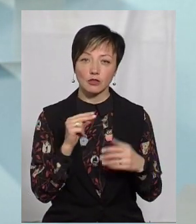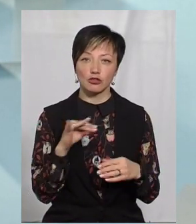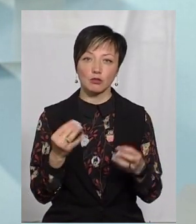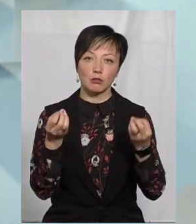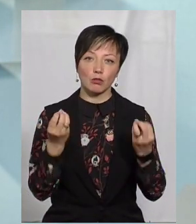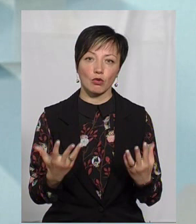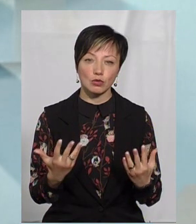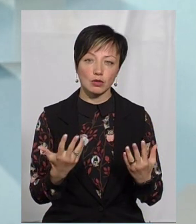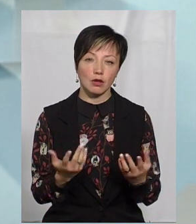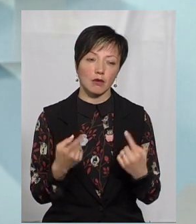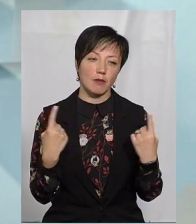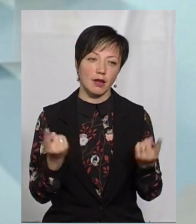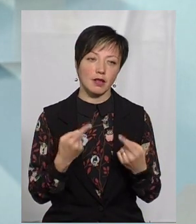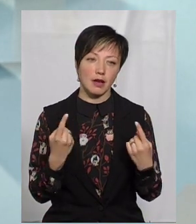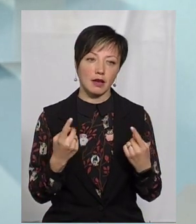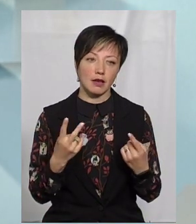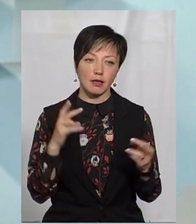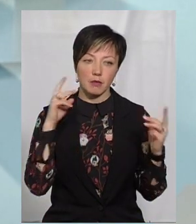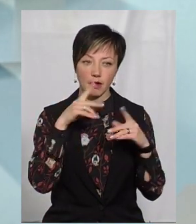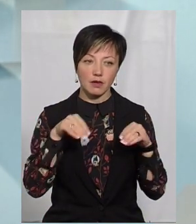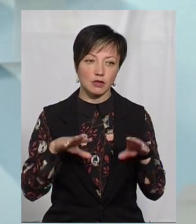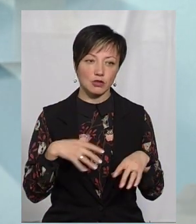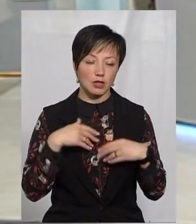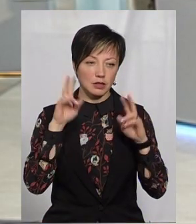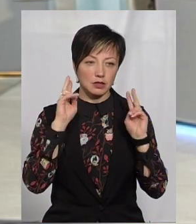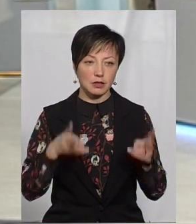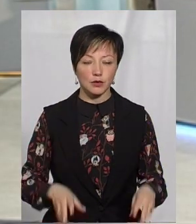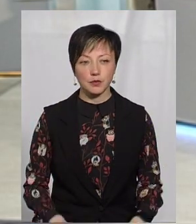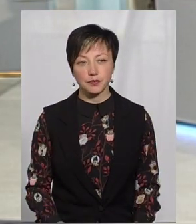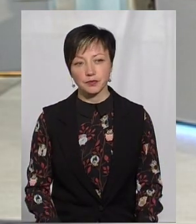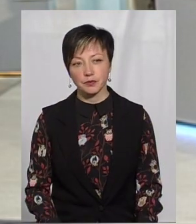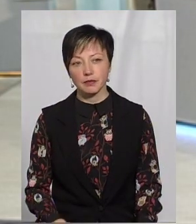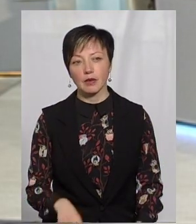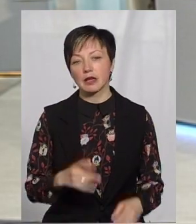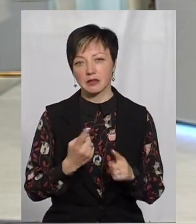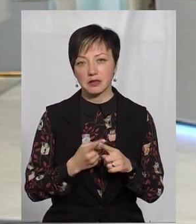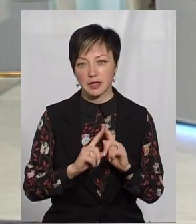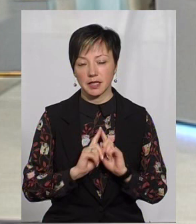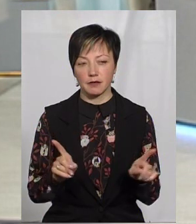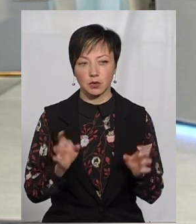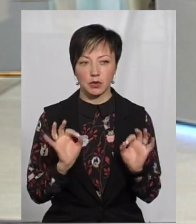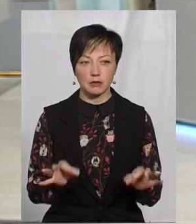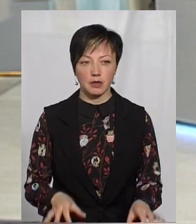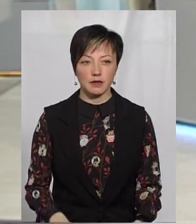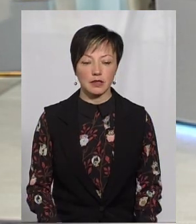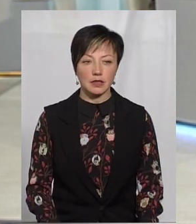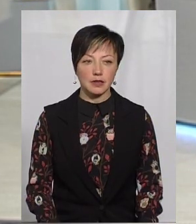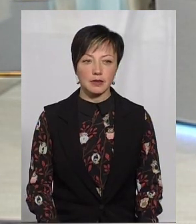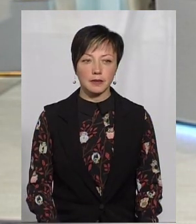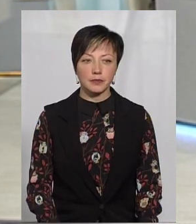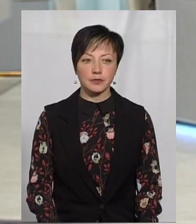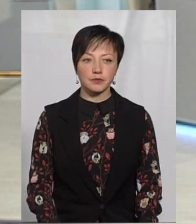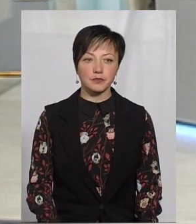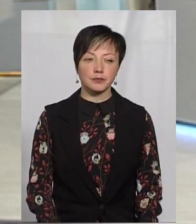це просто якесь банальне, неправильне рішення, я не можу сказати, але це досить дивно, насправді.